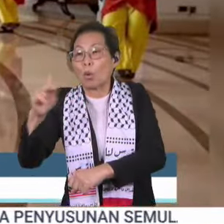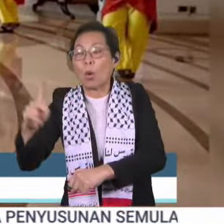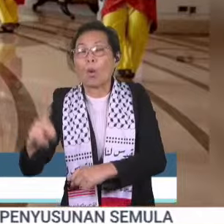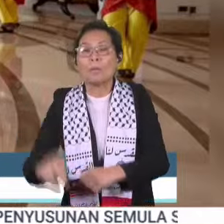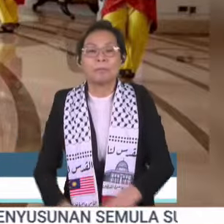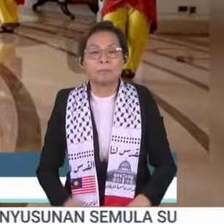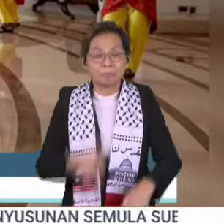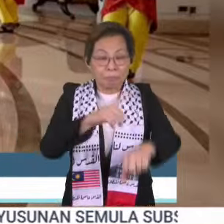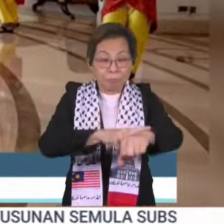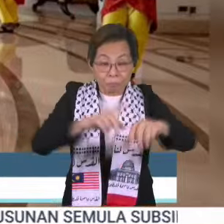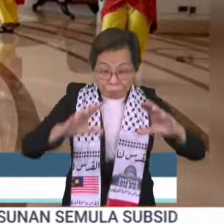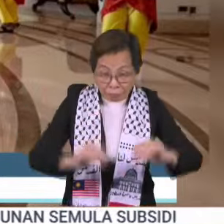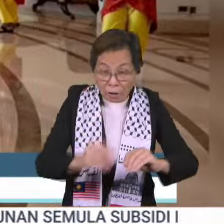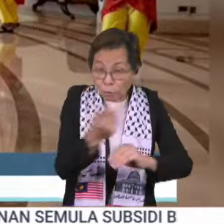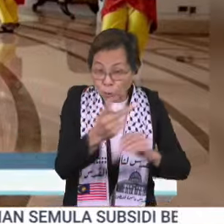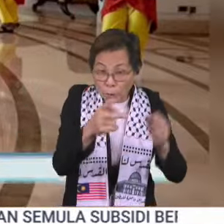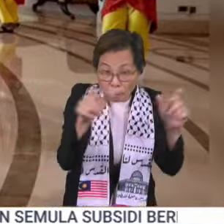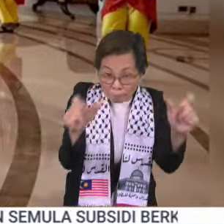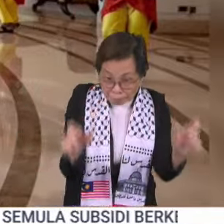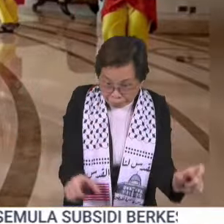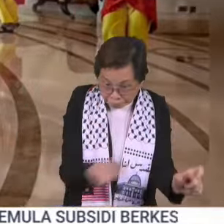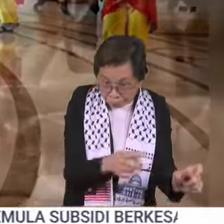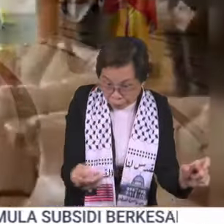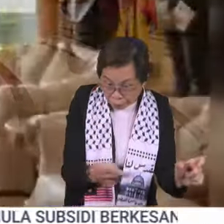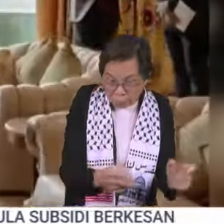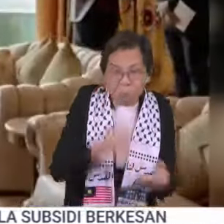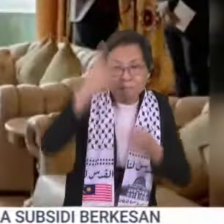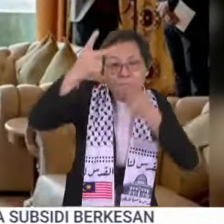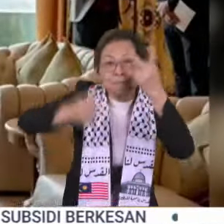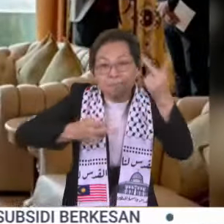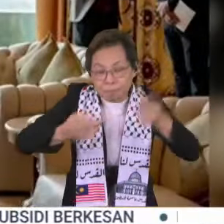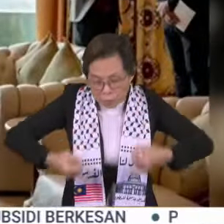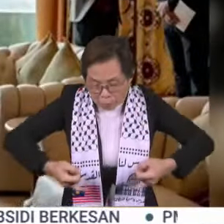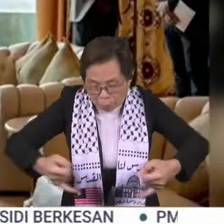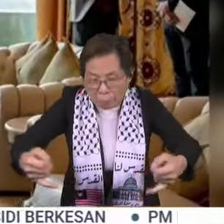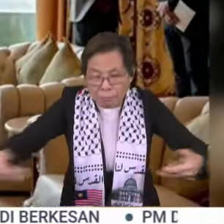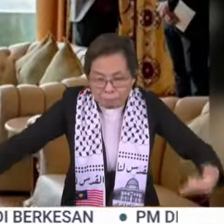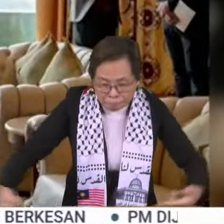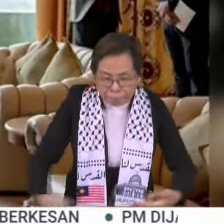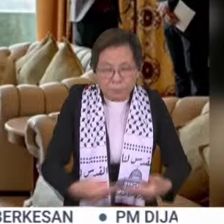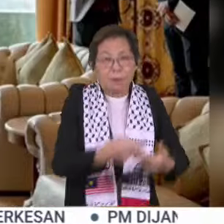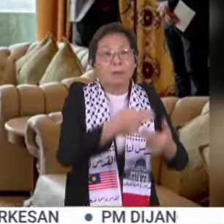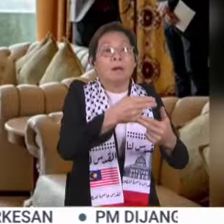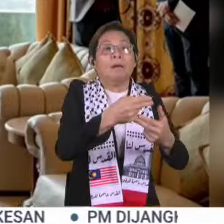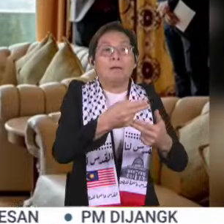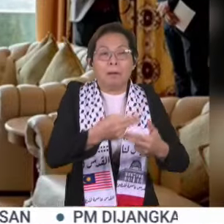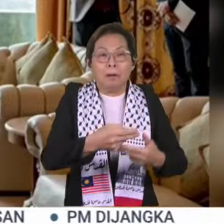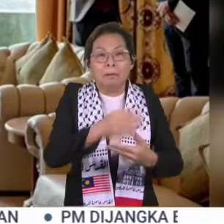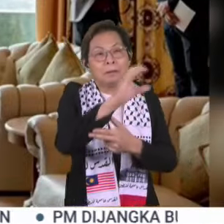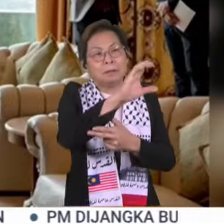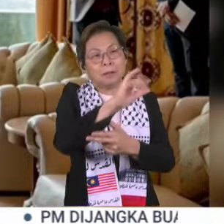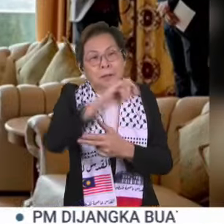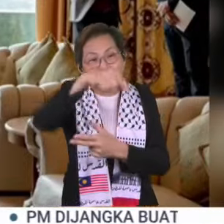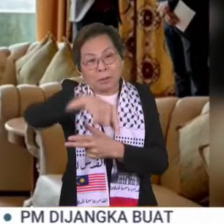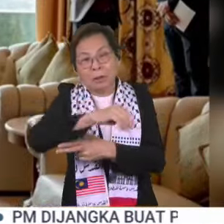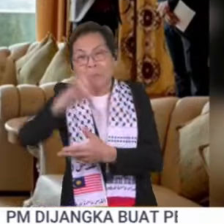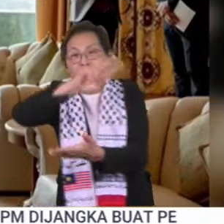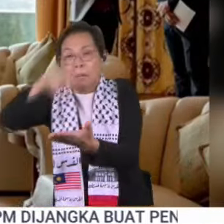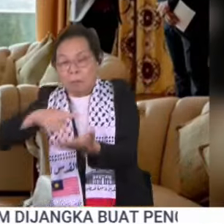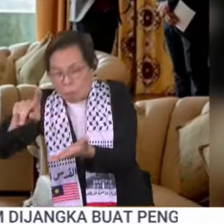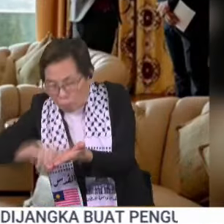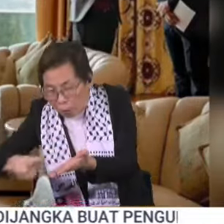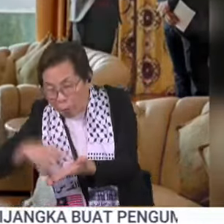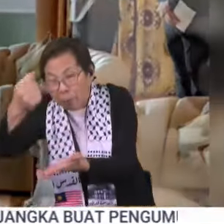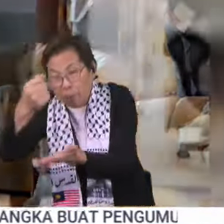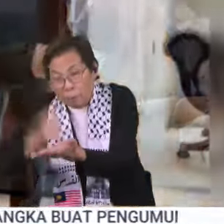semasa mesyuarat itu kedua-dua pemimpin akan turut melawat jajaran Jalan yang menghubungkan ciq sadau baharu di Thailand dan pusat pemeriksaan